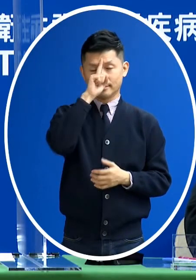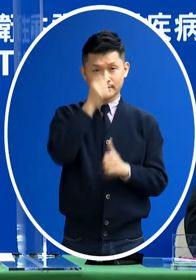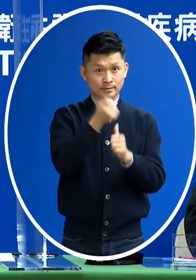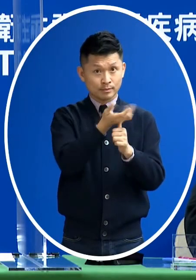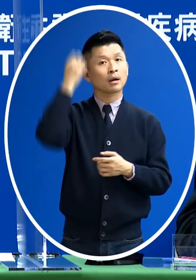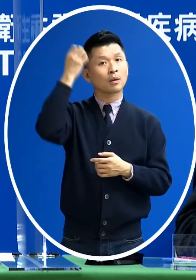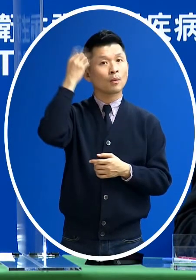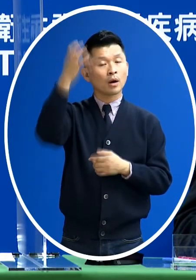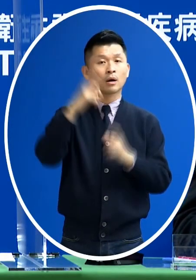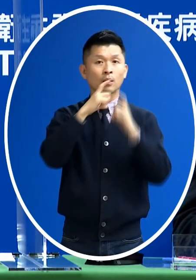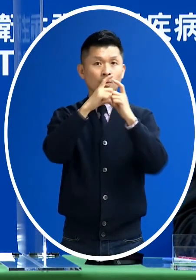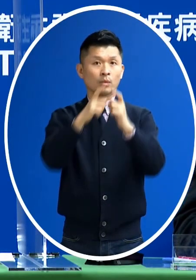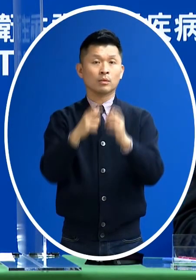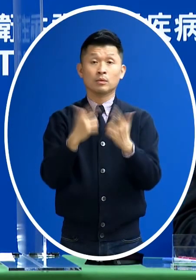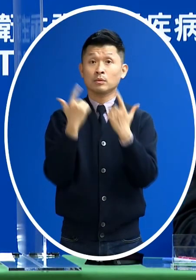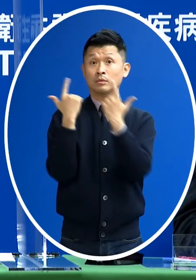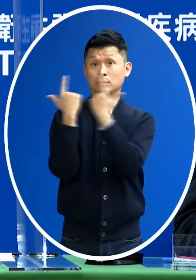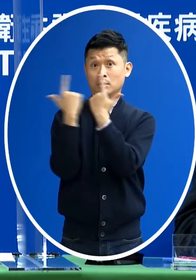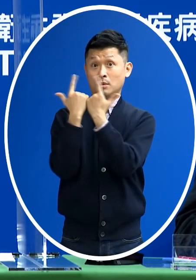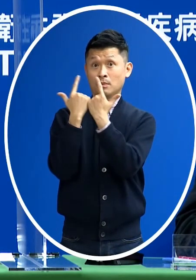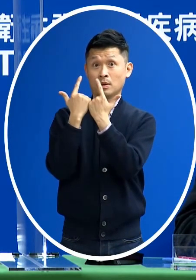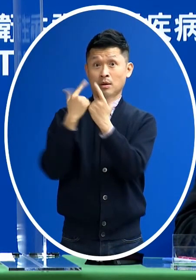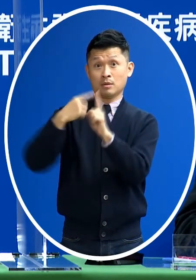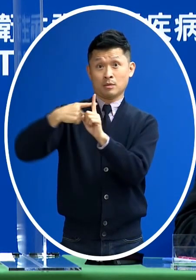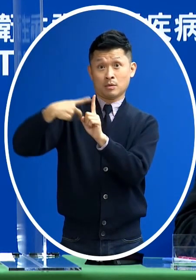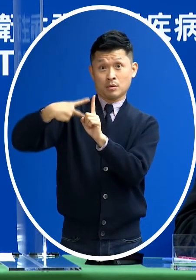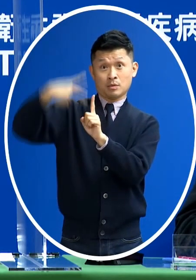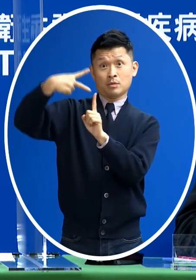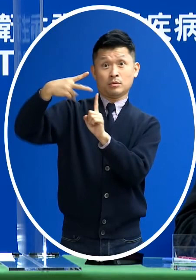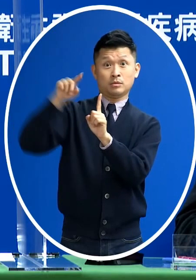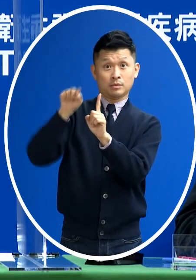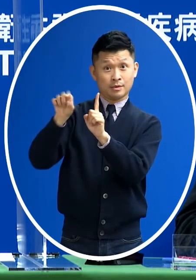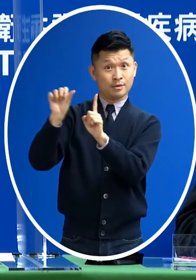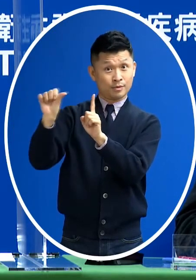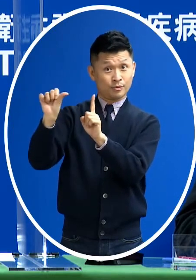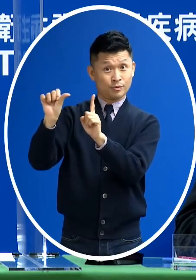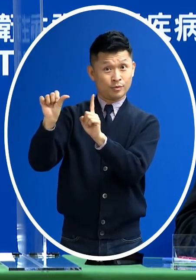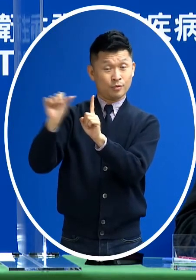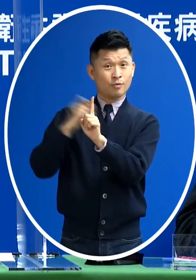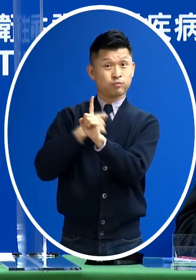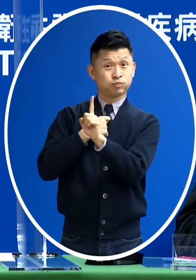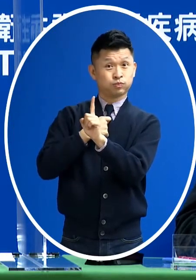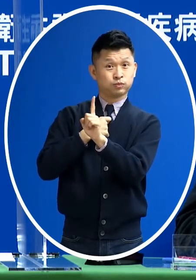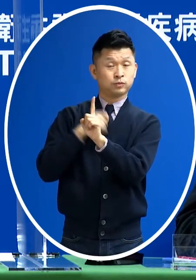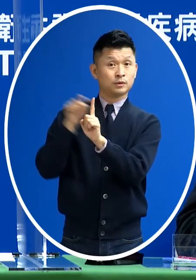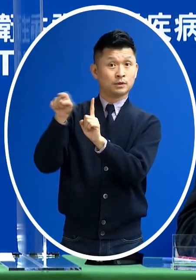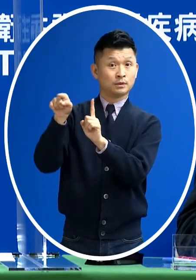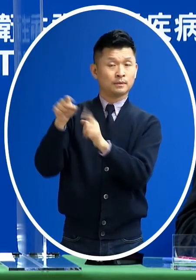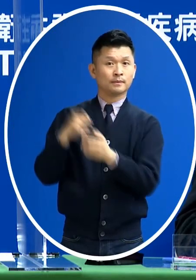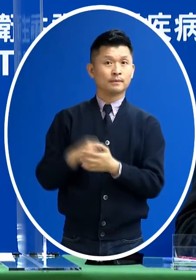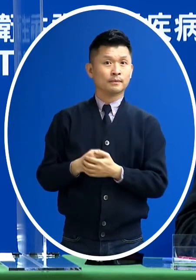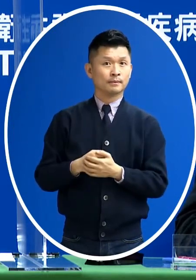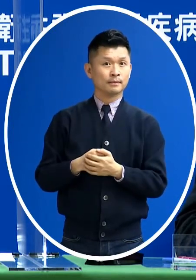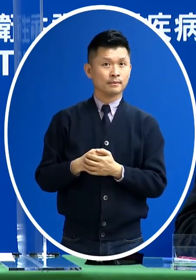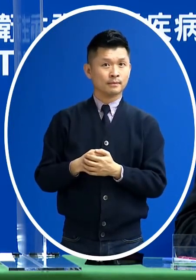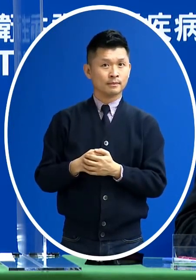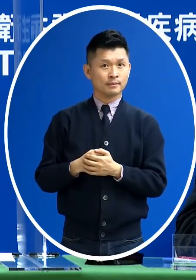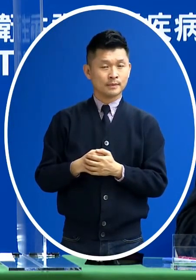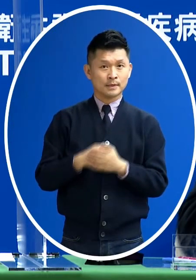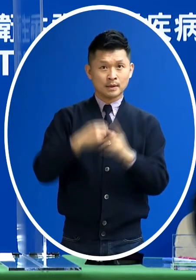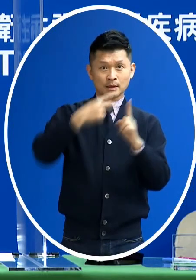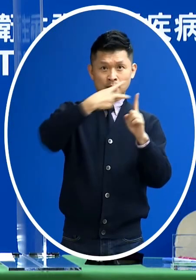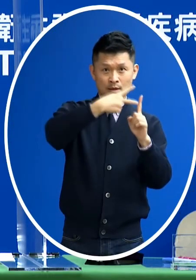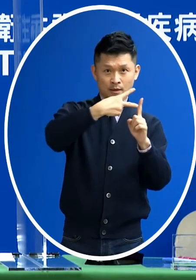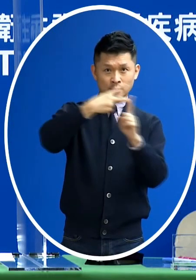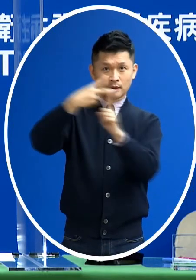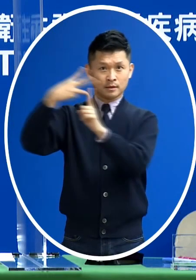住。台北要做 2.5 或怎样，它是一个，我想这是一个形容，它介于在二级三